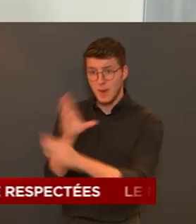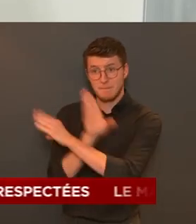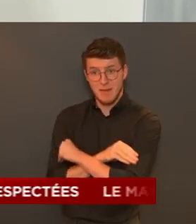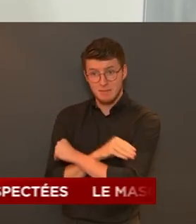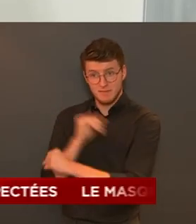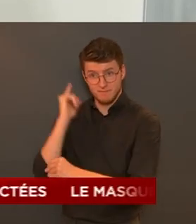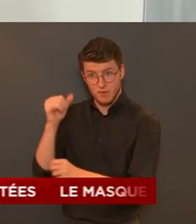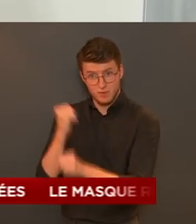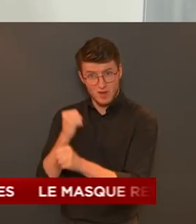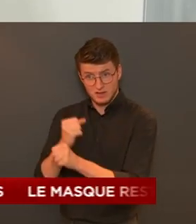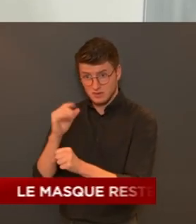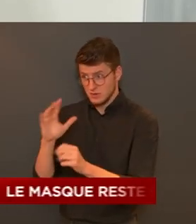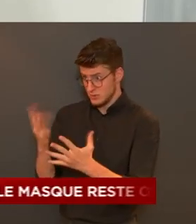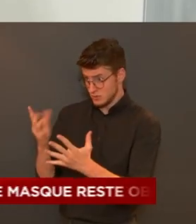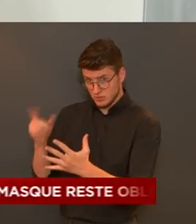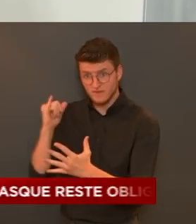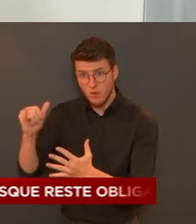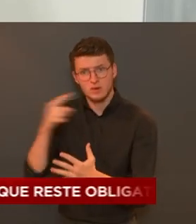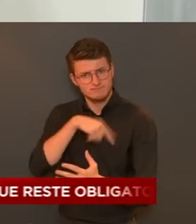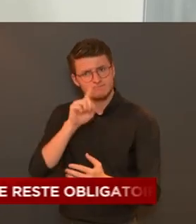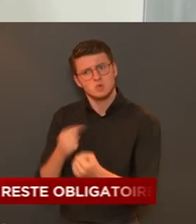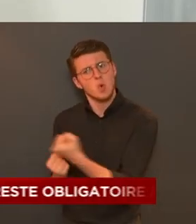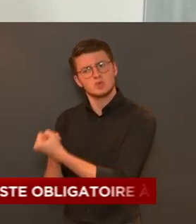Parce que c'est ces personnes-là qui sont finalement en première ligne.